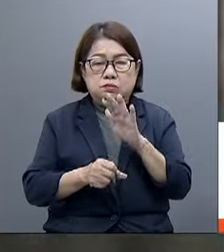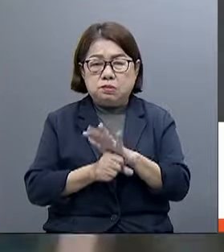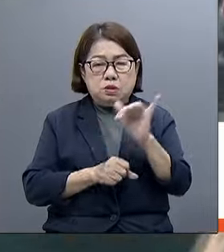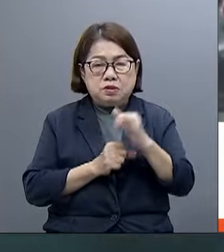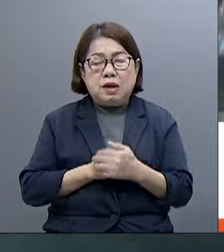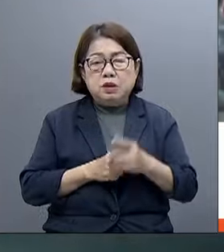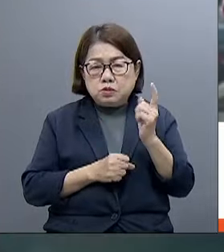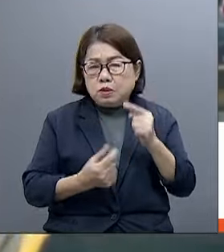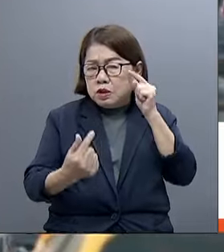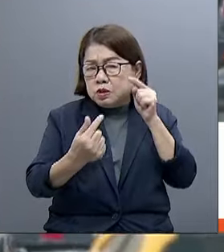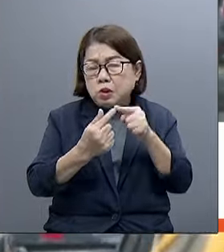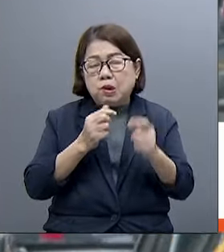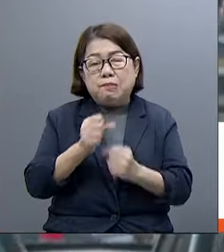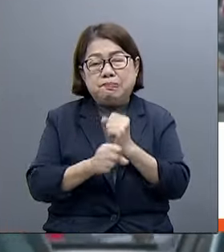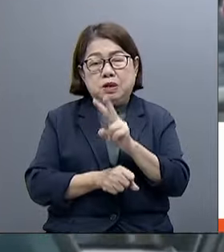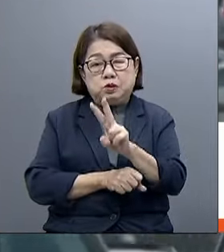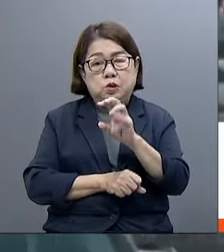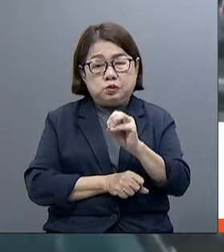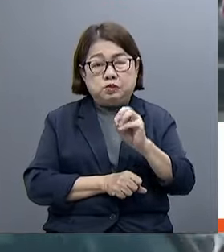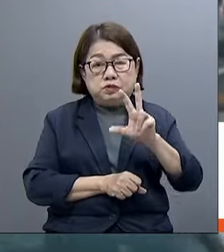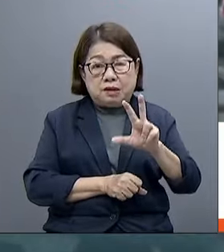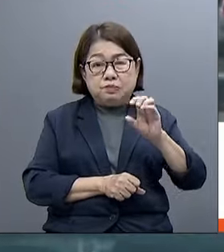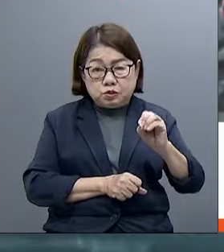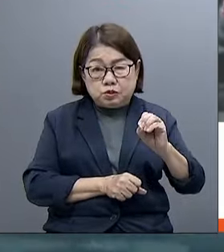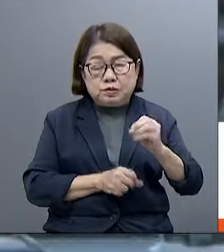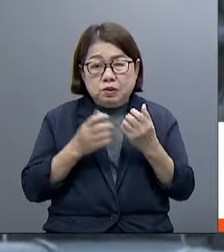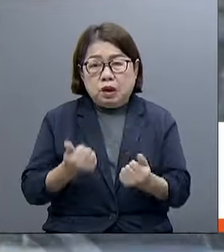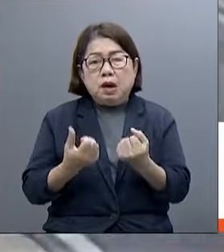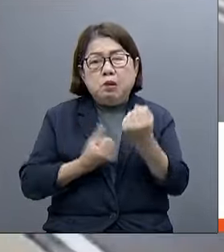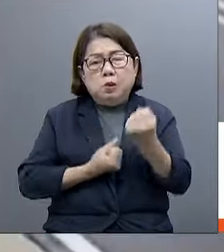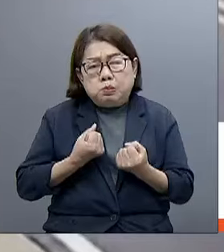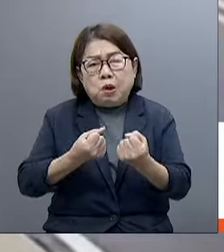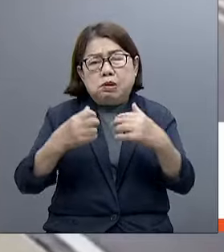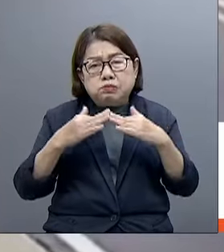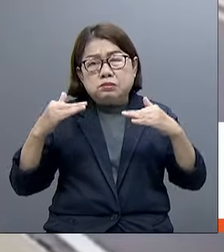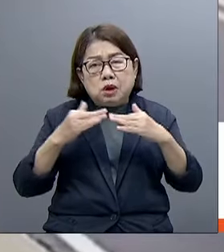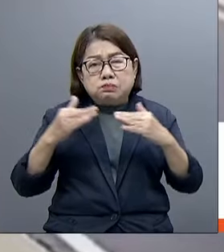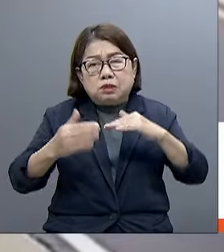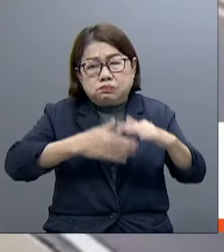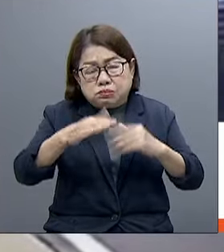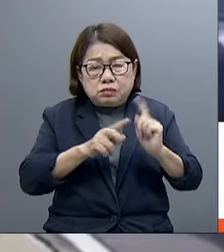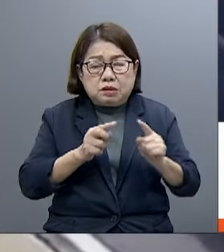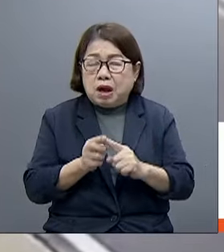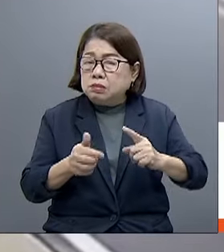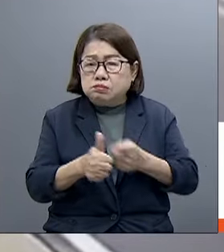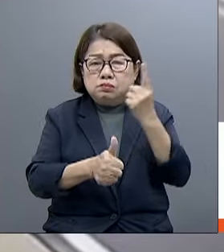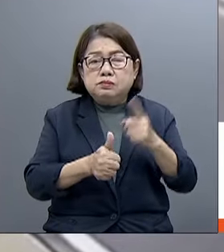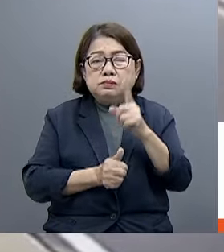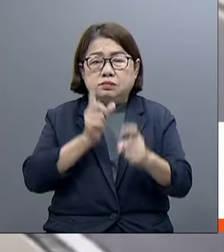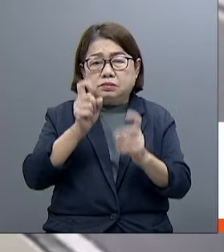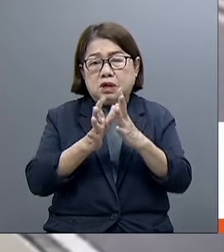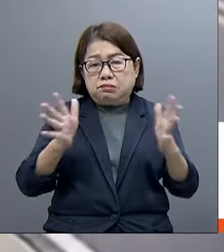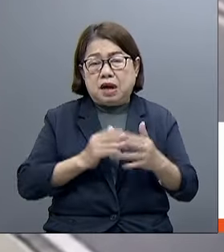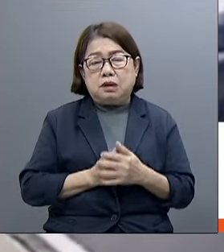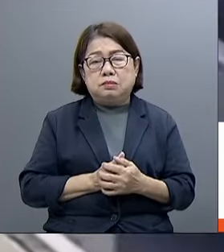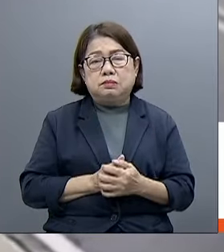ปี2030ค่ะปัจจุบันอุบัติเหตุทางถนนยังคงเป็นสาเหตุการเสียชีวิตอันดับต้นๆของโลกนะคะโดยเฉ